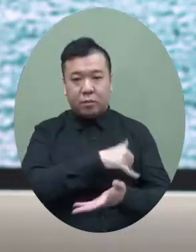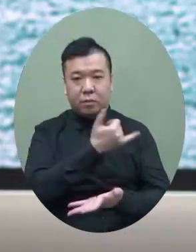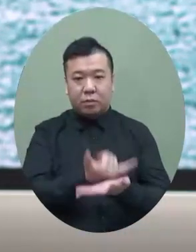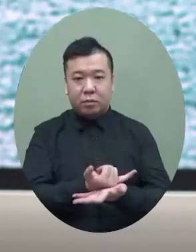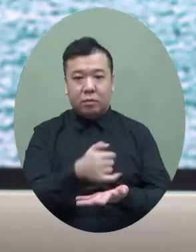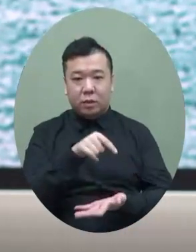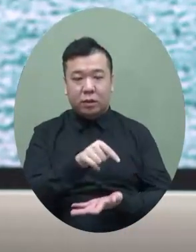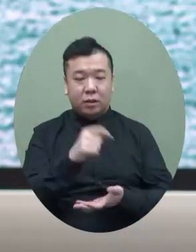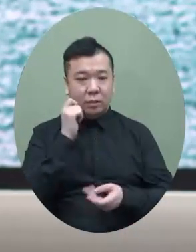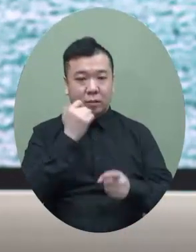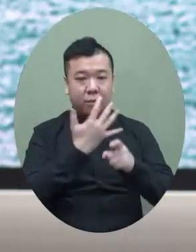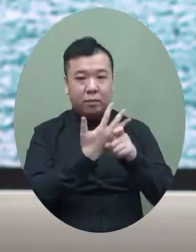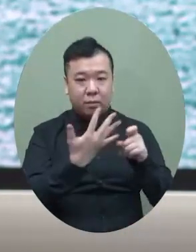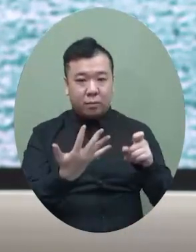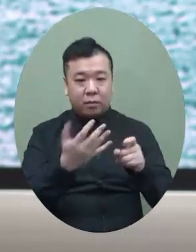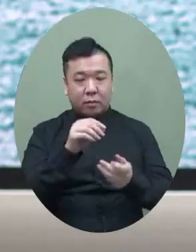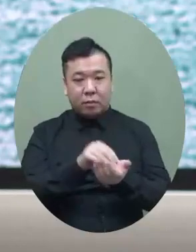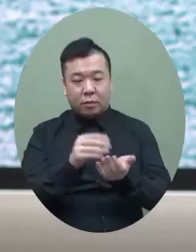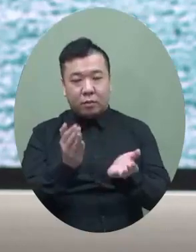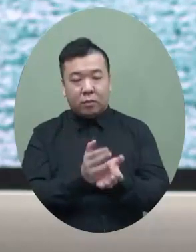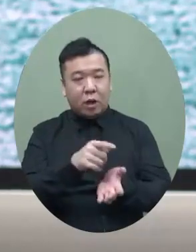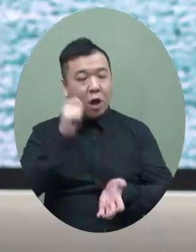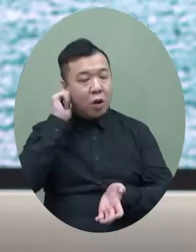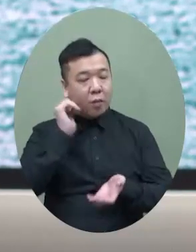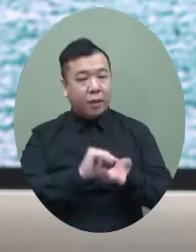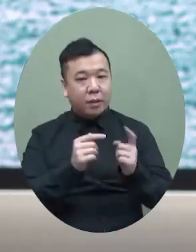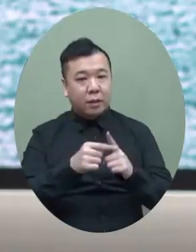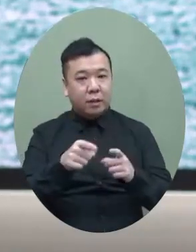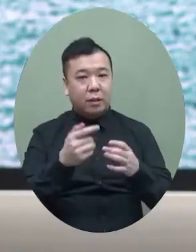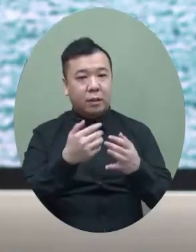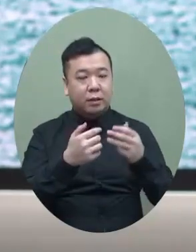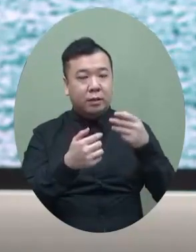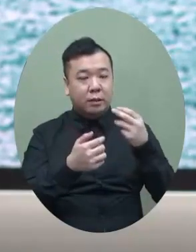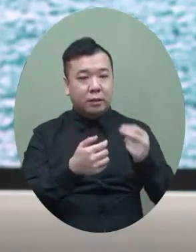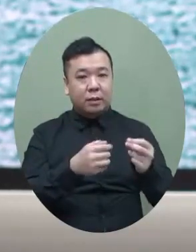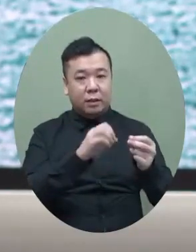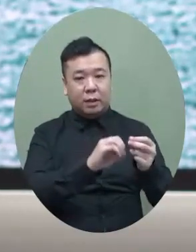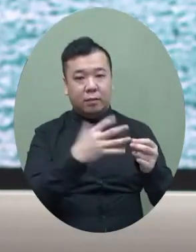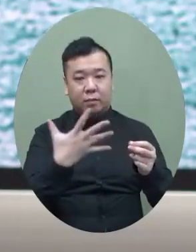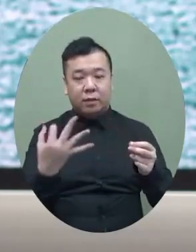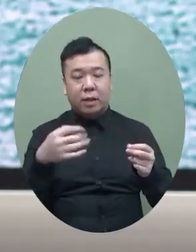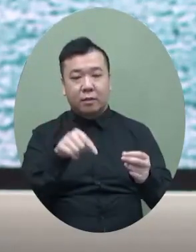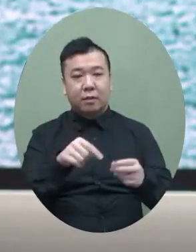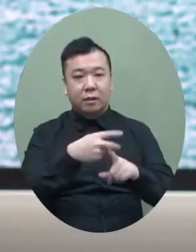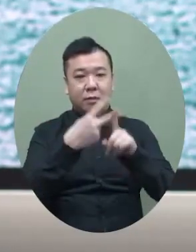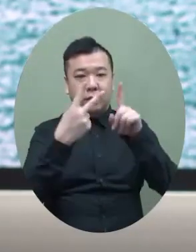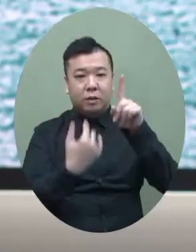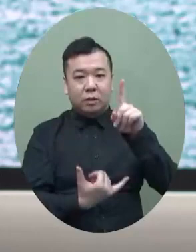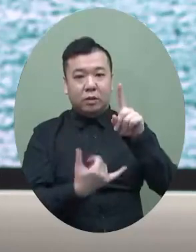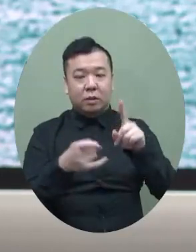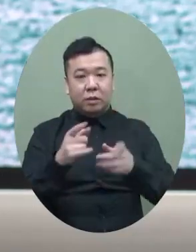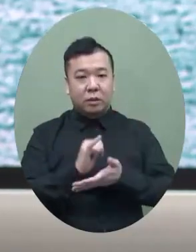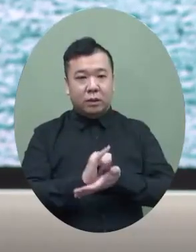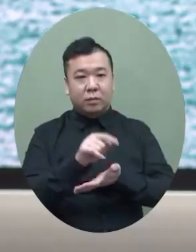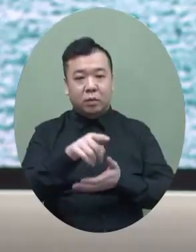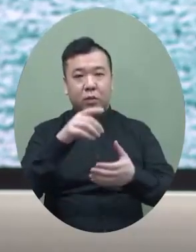這位是一名95歲的確診女病人，編號是7053。這位女病人在12月6日入住瑪嘉